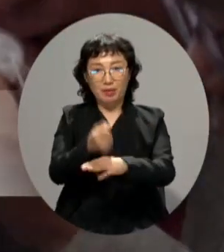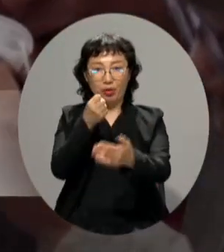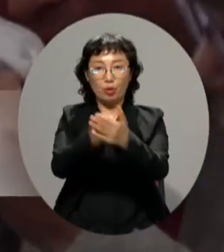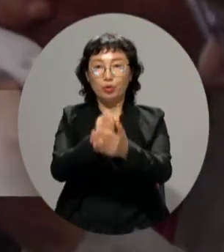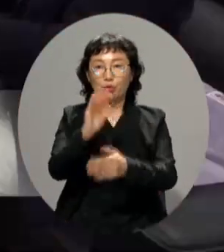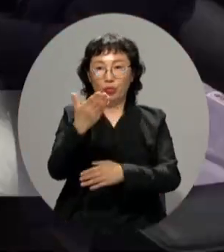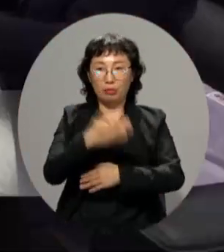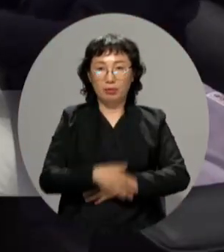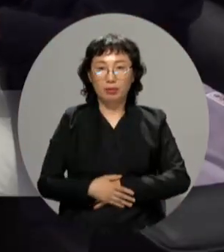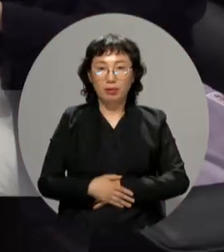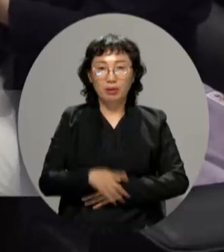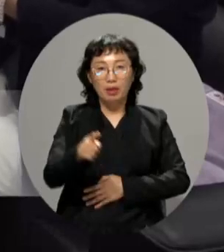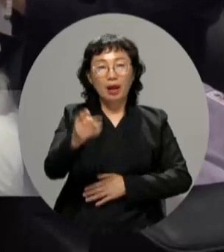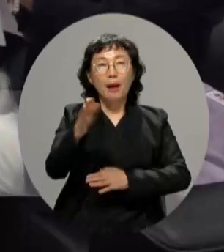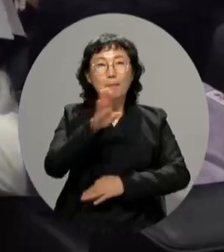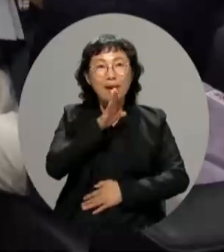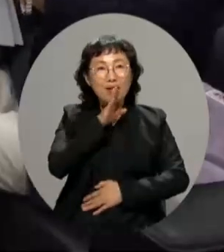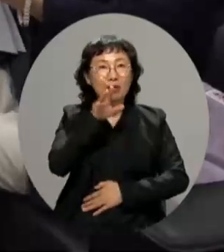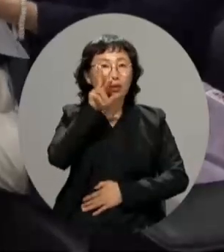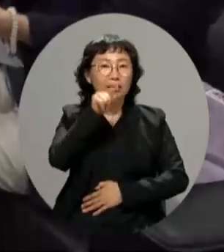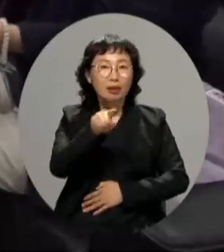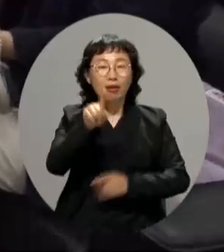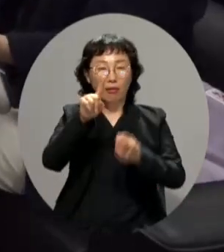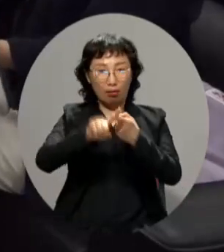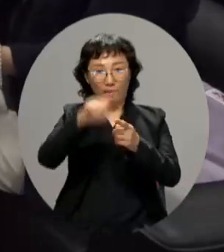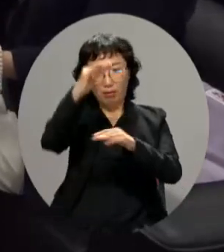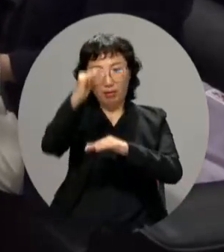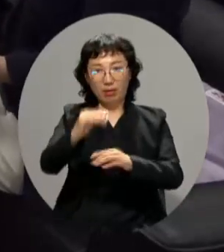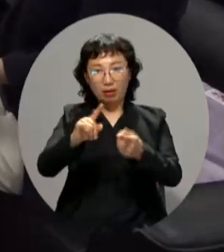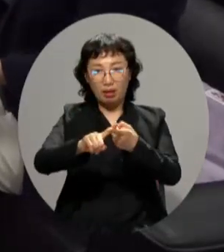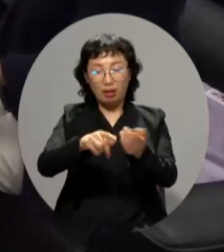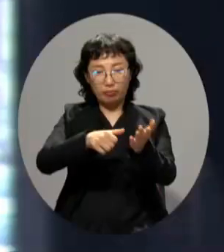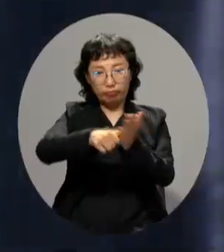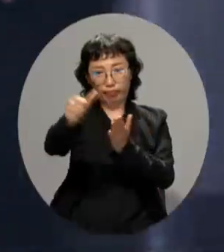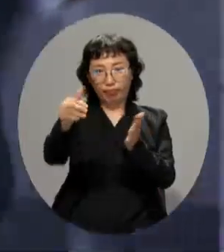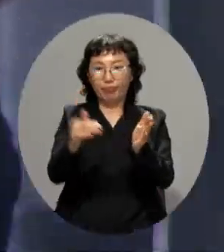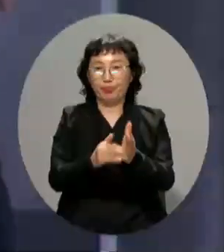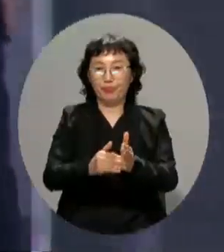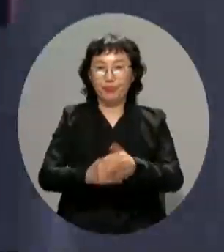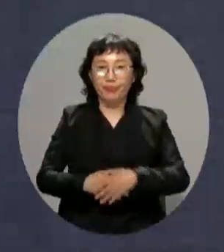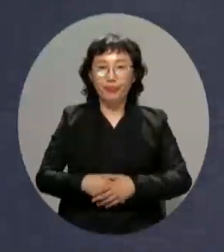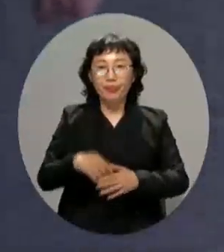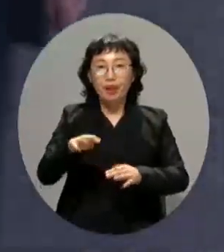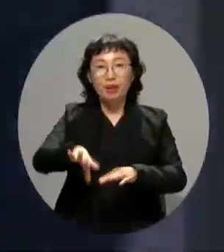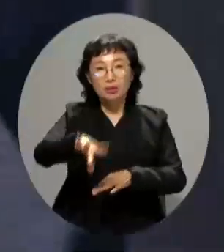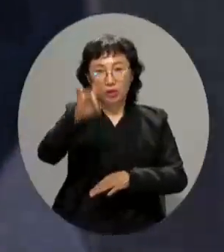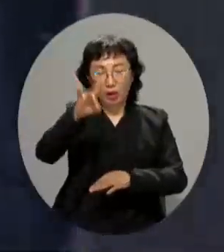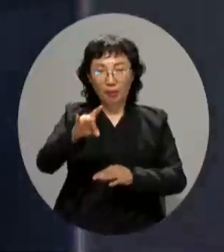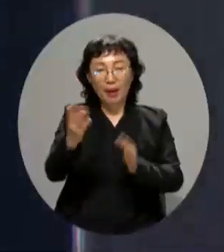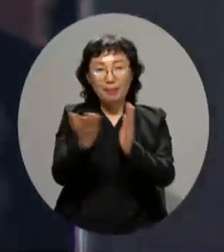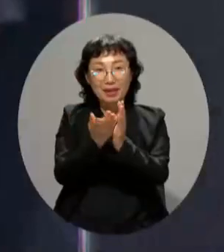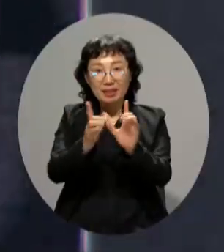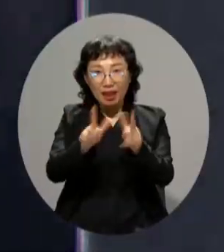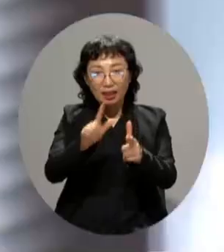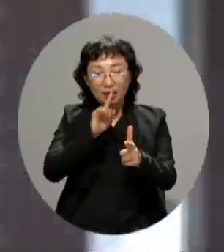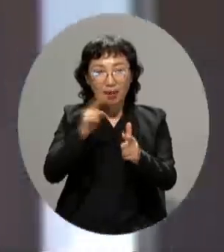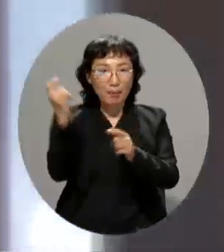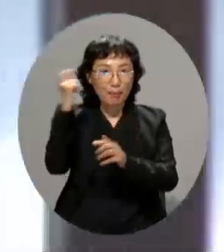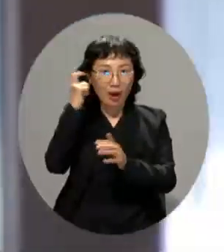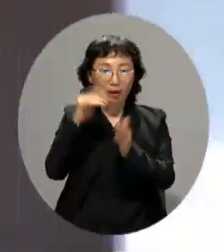것입니다. 적격 부적격이라는 표현 자체는 아예 삭제됐습니다. 최초 부적격이라는 소식이